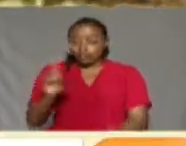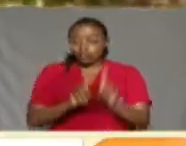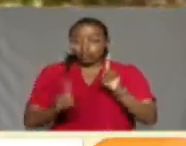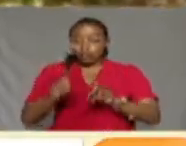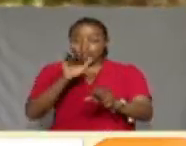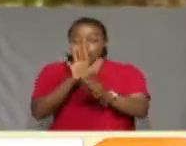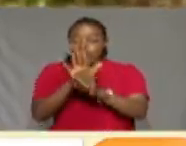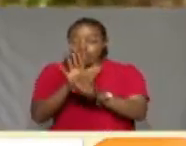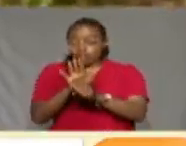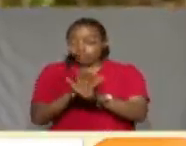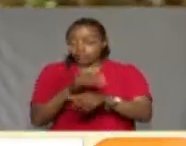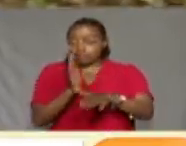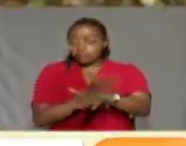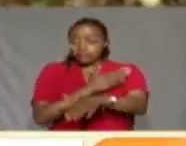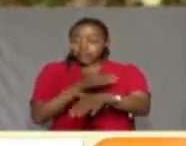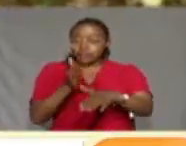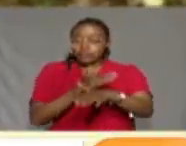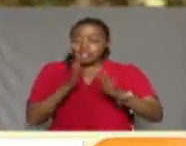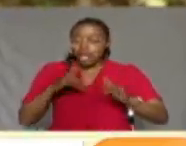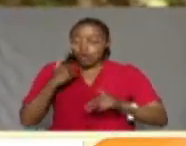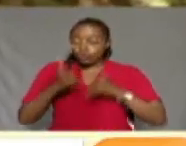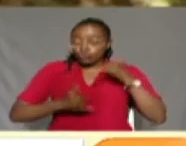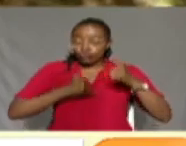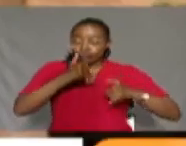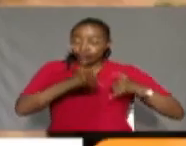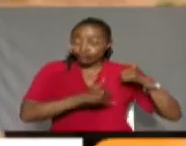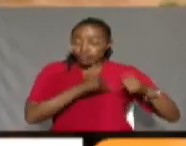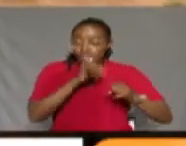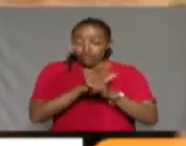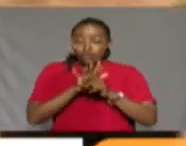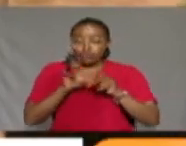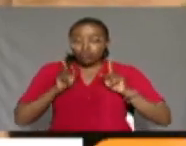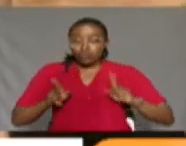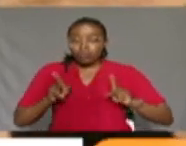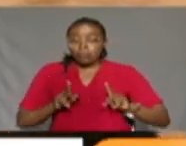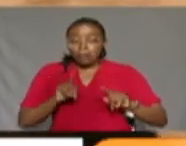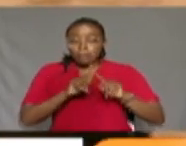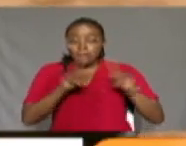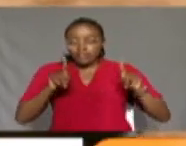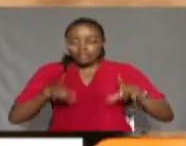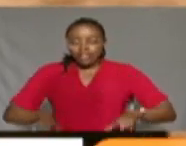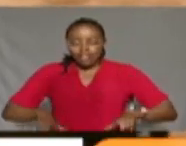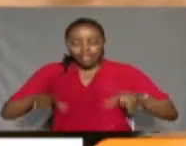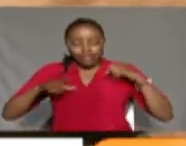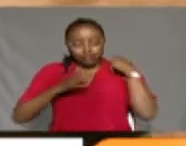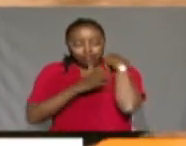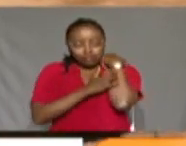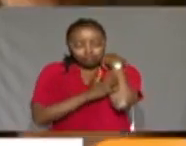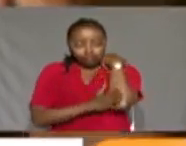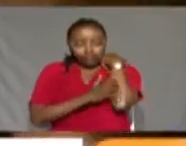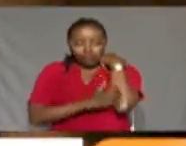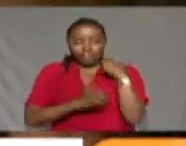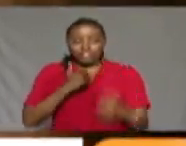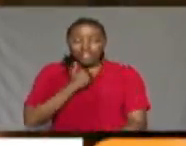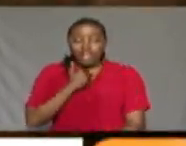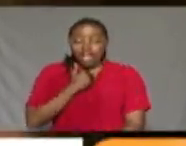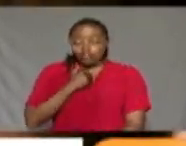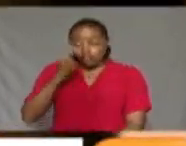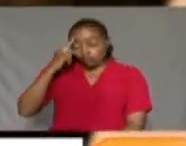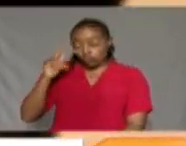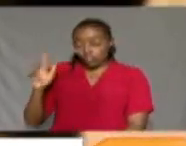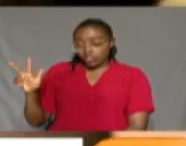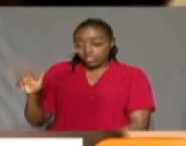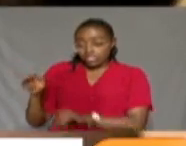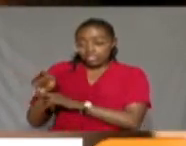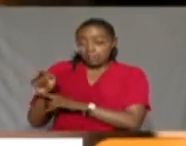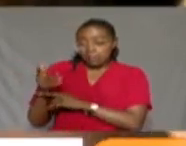many artists and entertainers who bring joy to so many and yet live a life of poverty and squalor. For them, the dancing